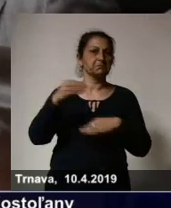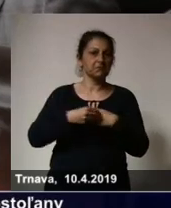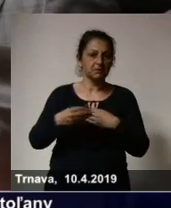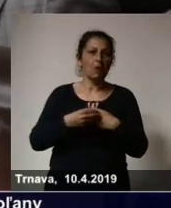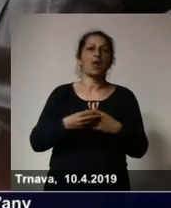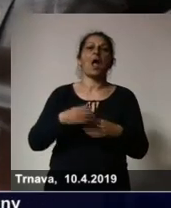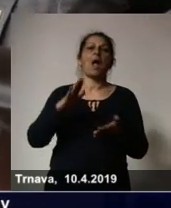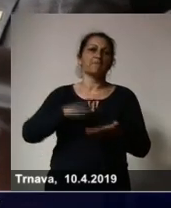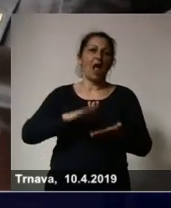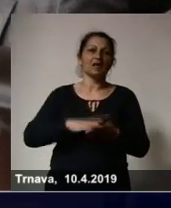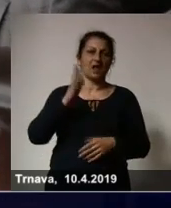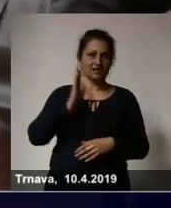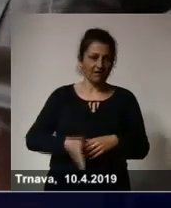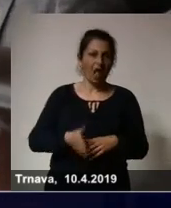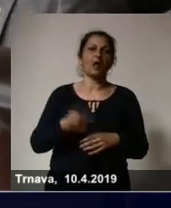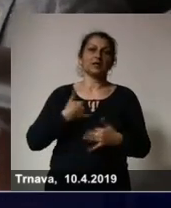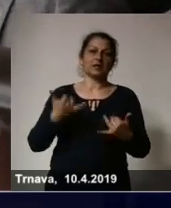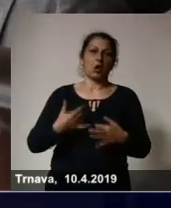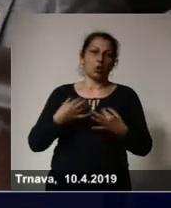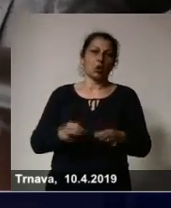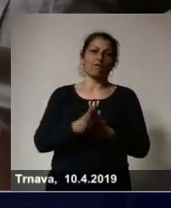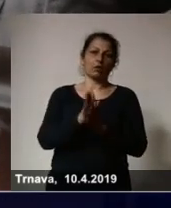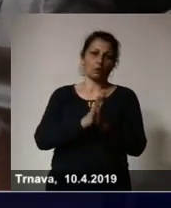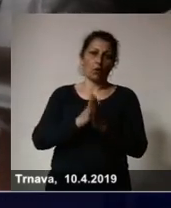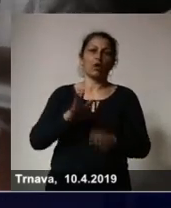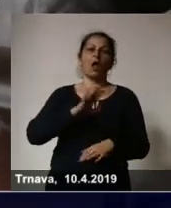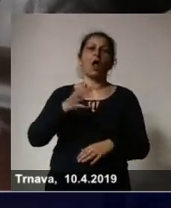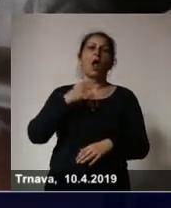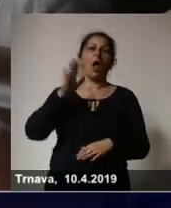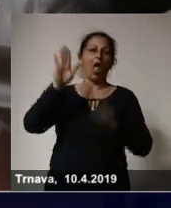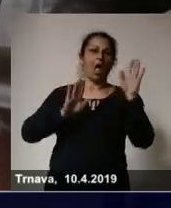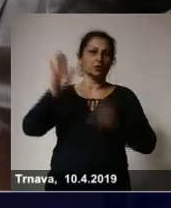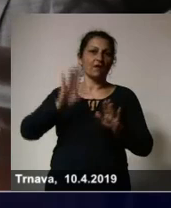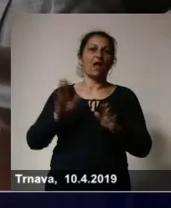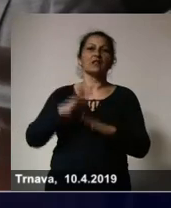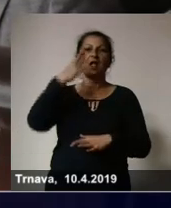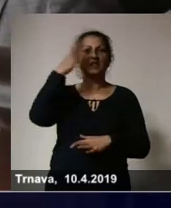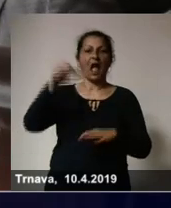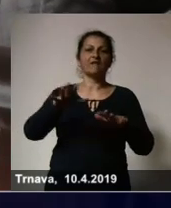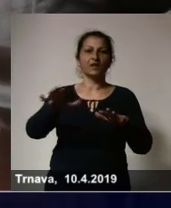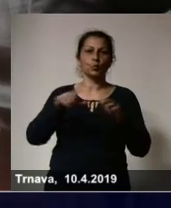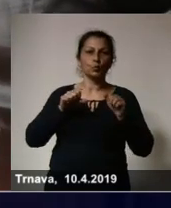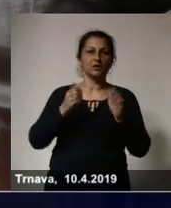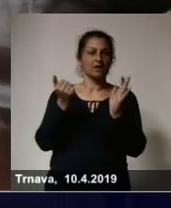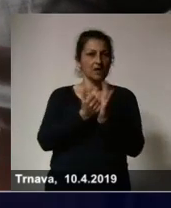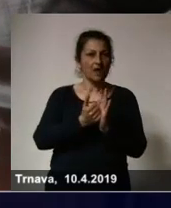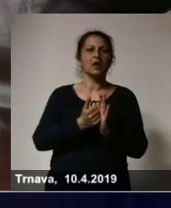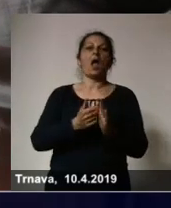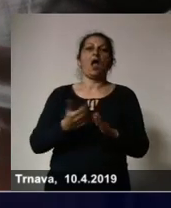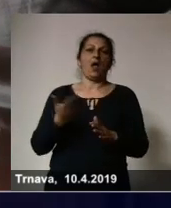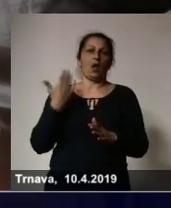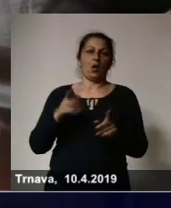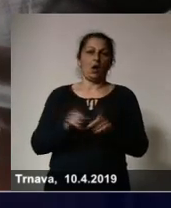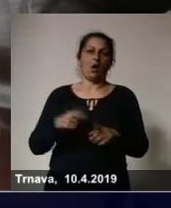schváliť. A ja si vás dovolím požiadať o hlasovanie o návrhu uznesenia tak, ako vám bolo v plnom